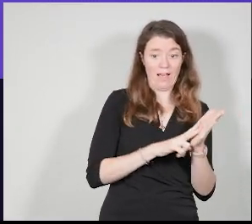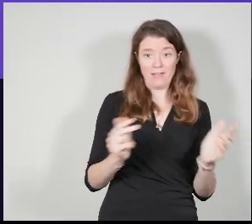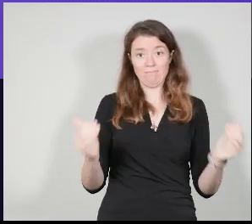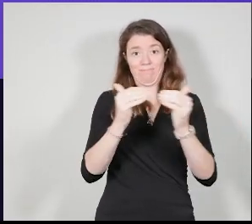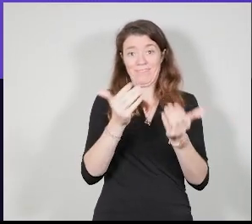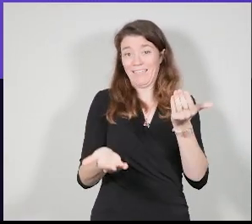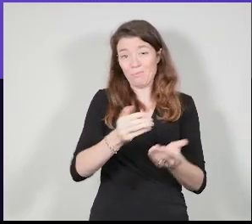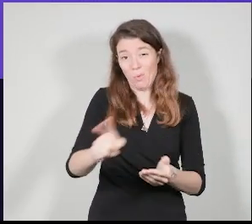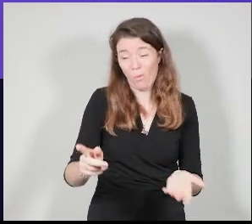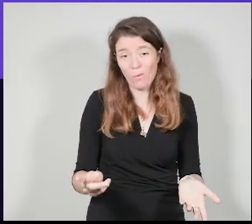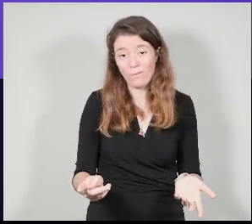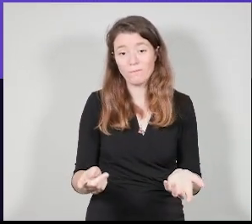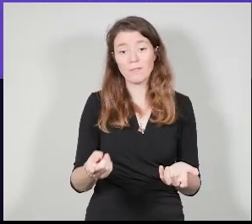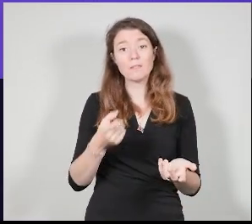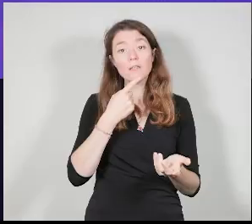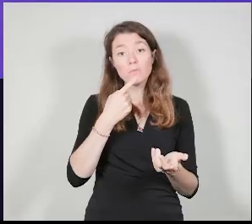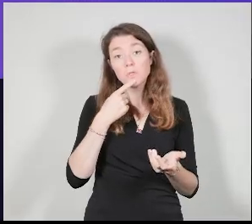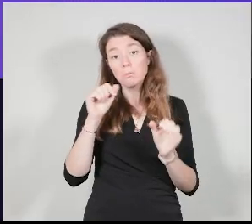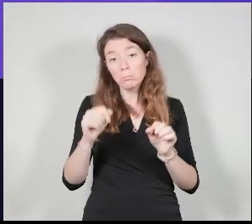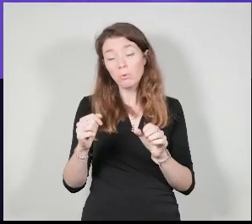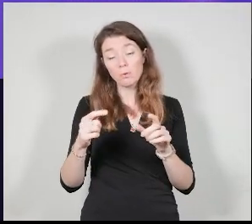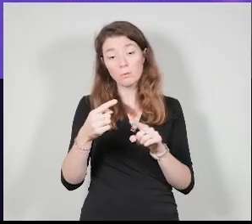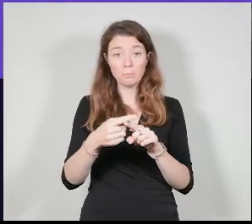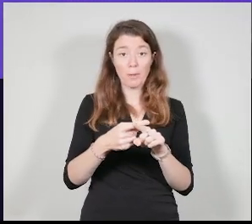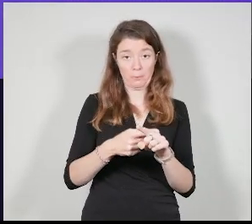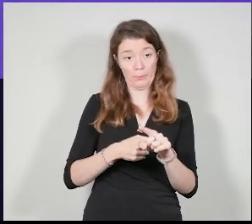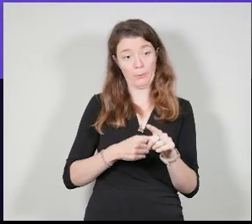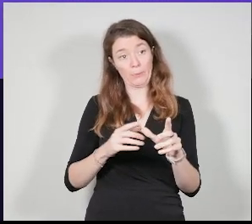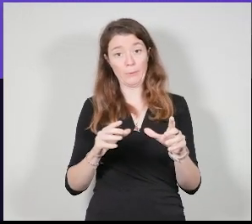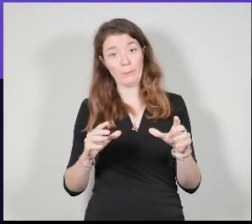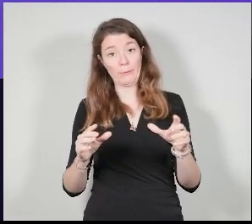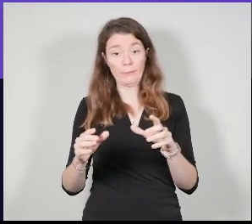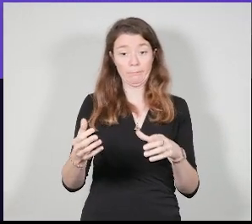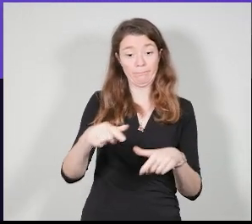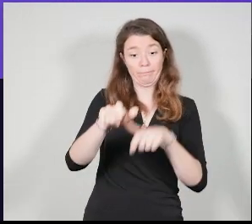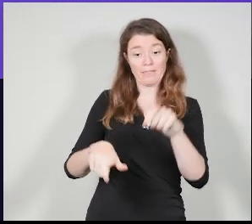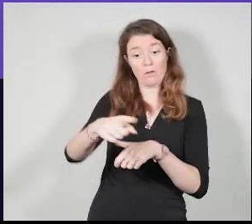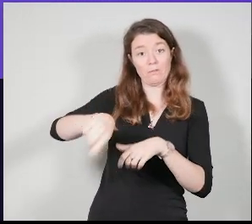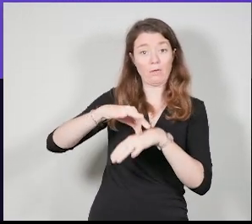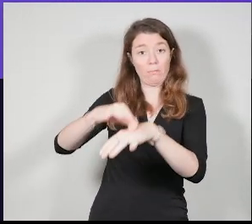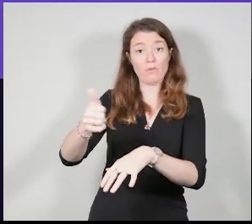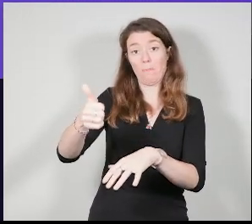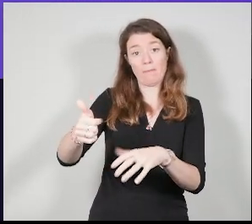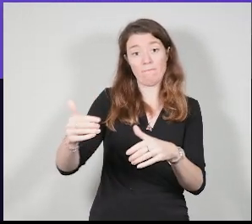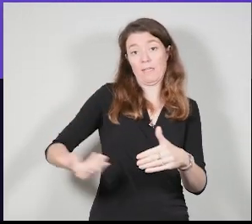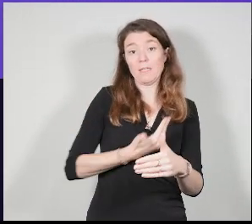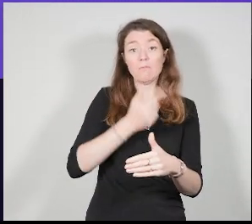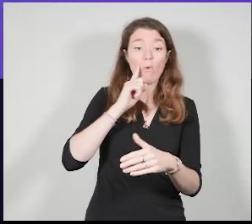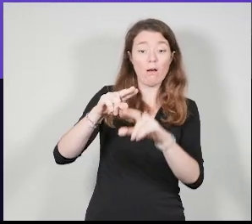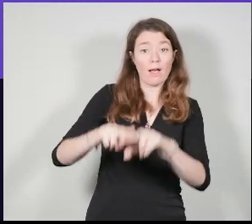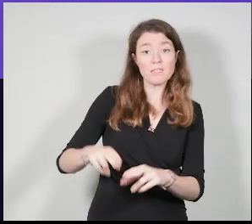que soit progressivement, ça se reporte sur les bénéficiaires, les personnes accompagnées par du reste à